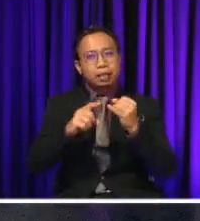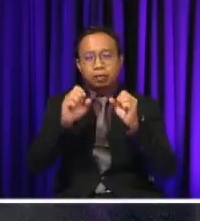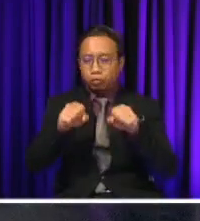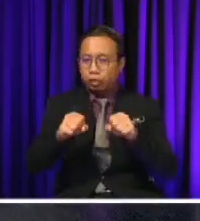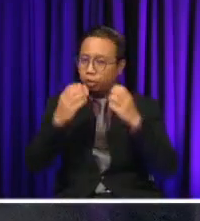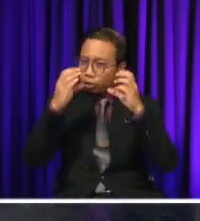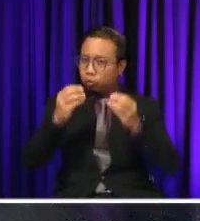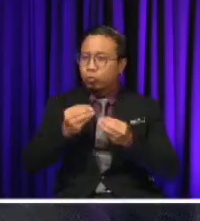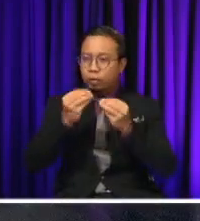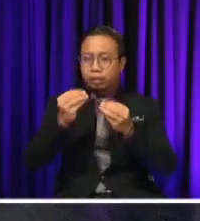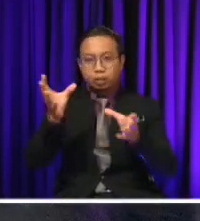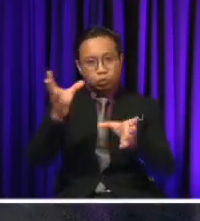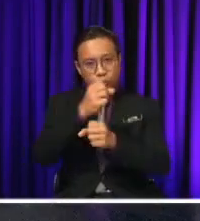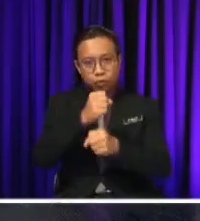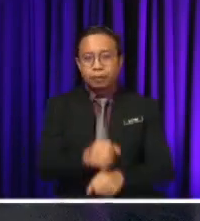rumusan